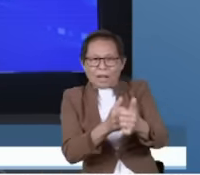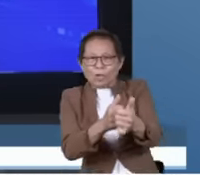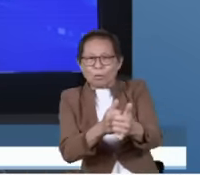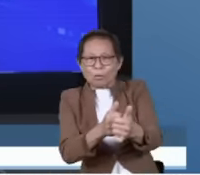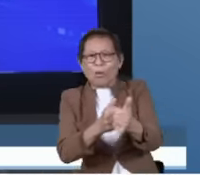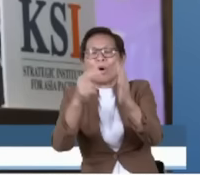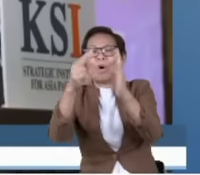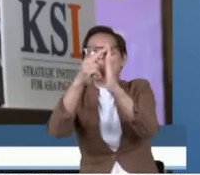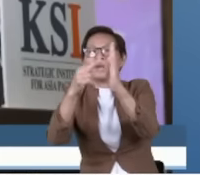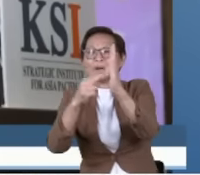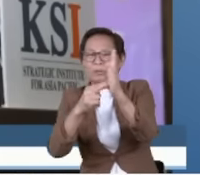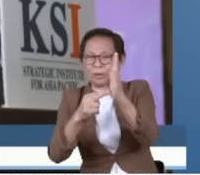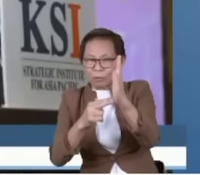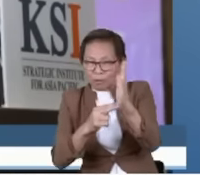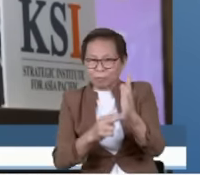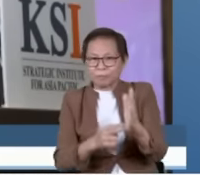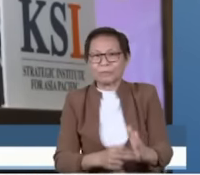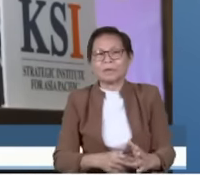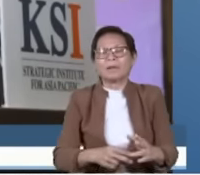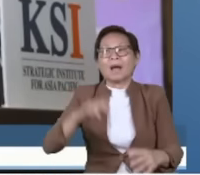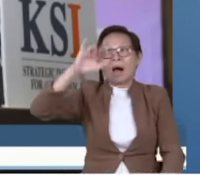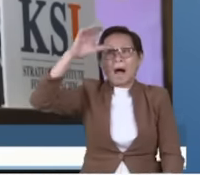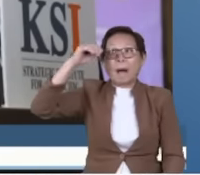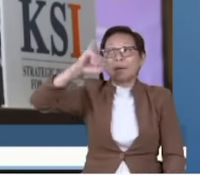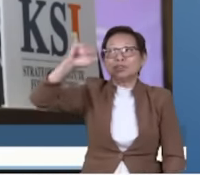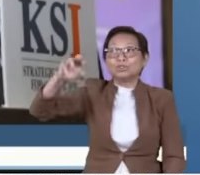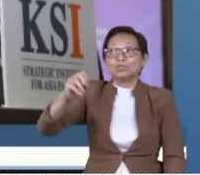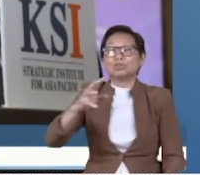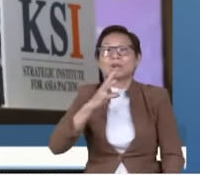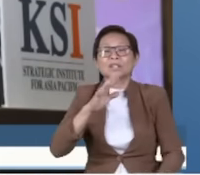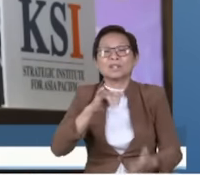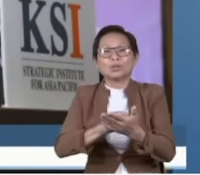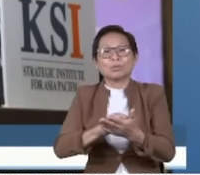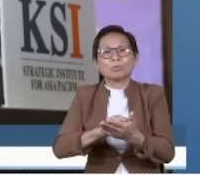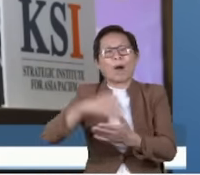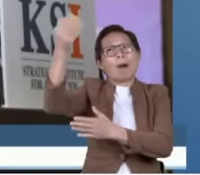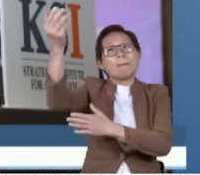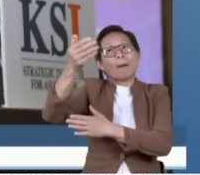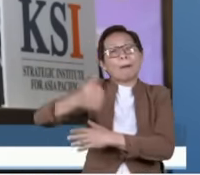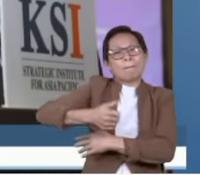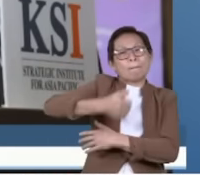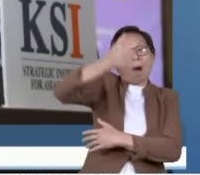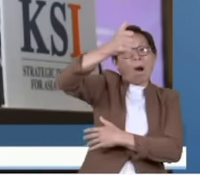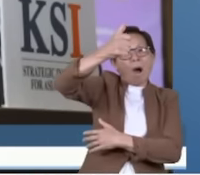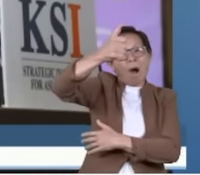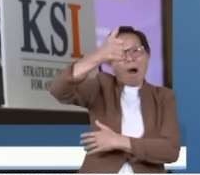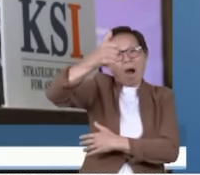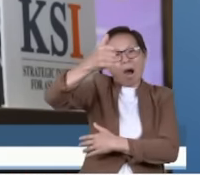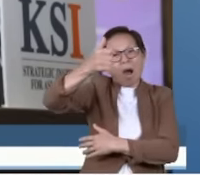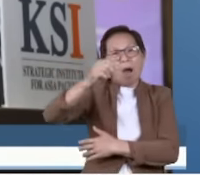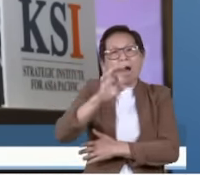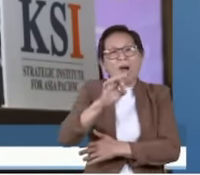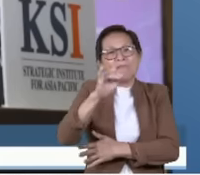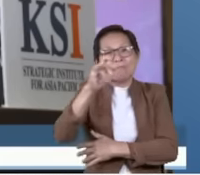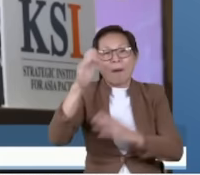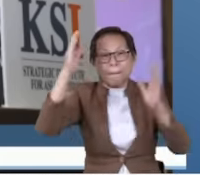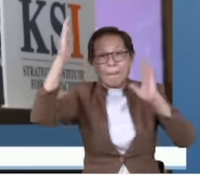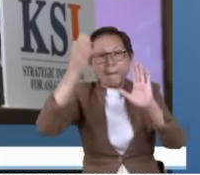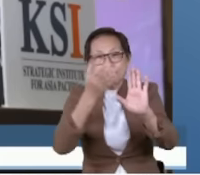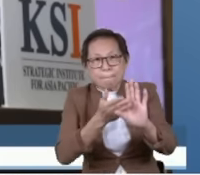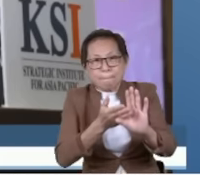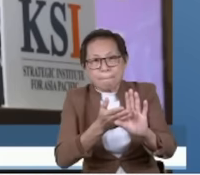lunas-lunas perundangan premie menyatakan demikian semasa menyampaikan ucap Tama pada Fit Malaysia